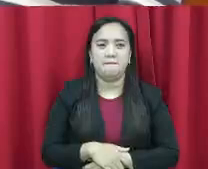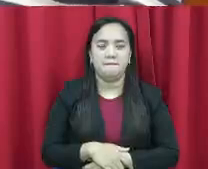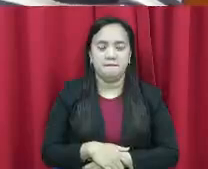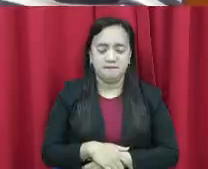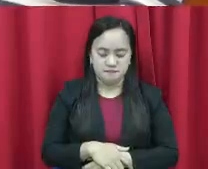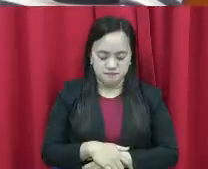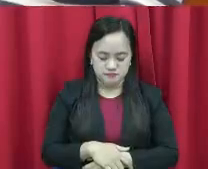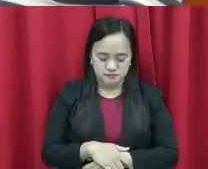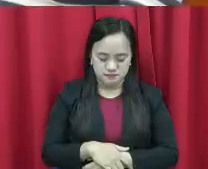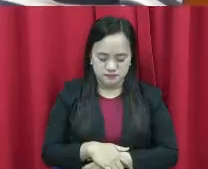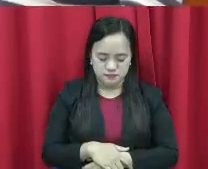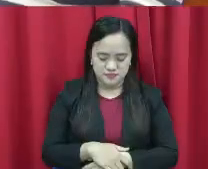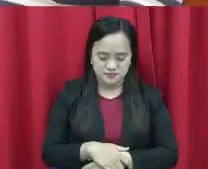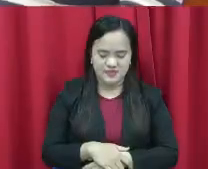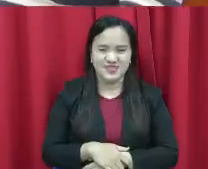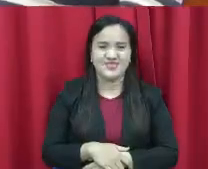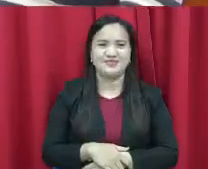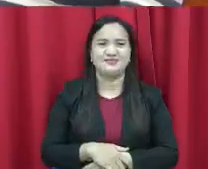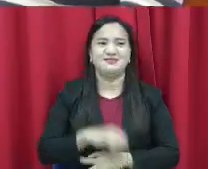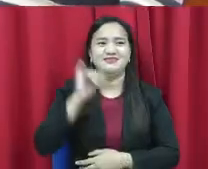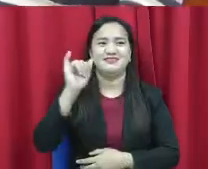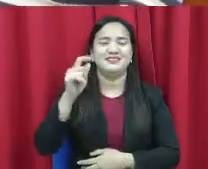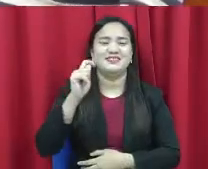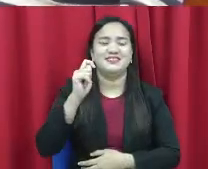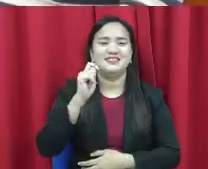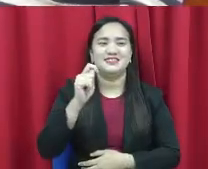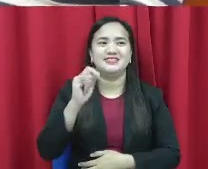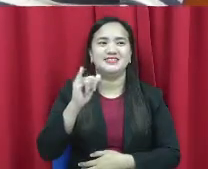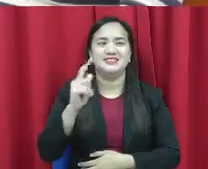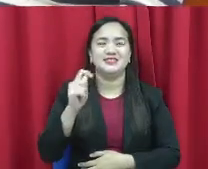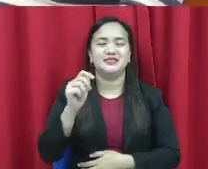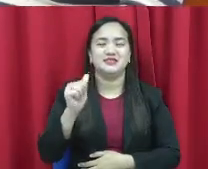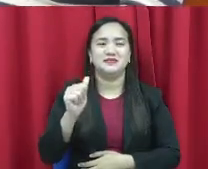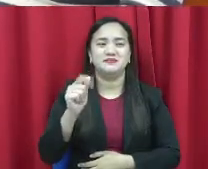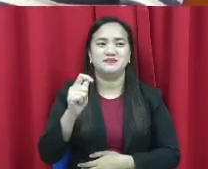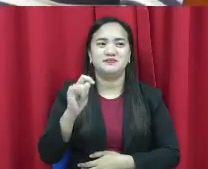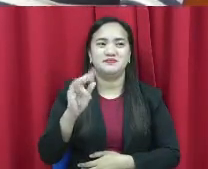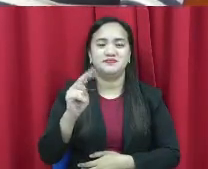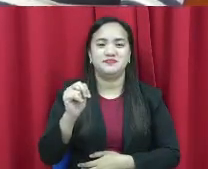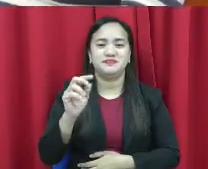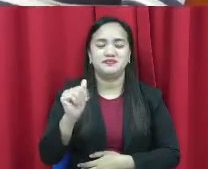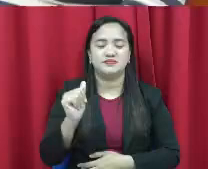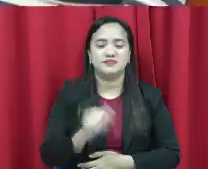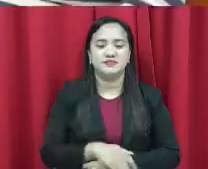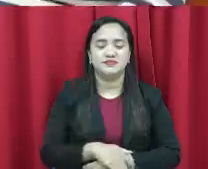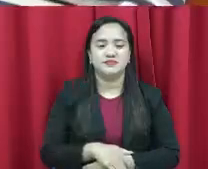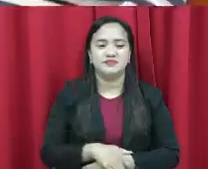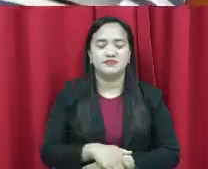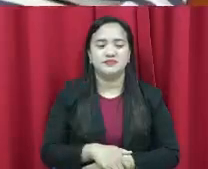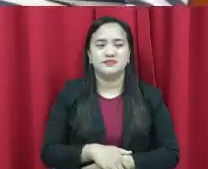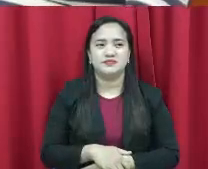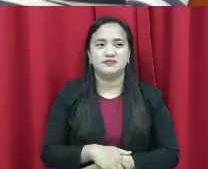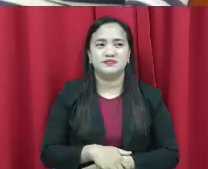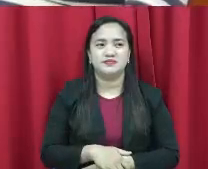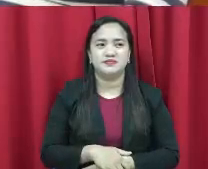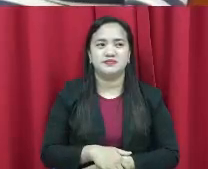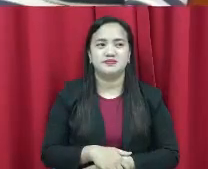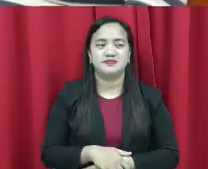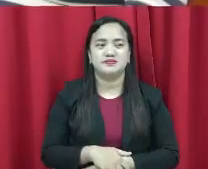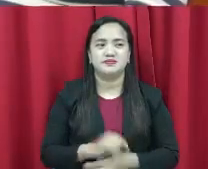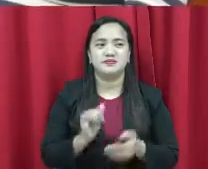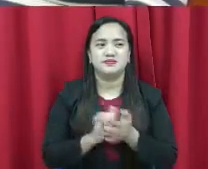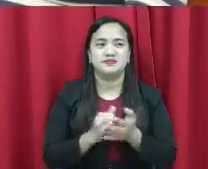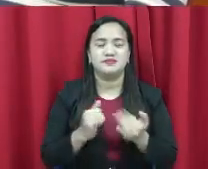ah pumayag si Ma'am Tina kaya sabi ko Yan po nga kaya sa biyahe ng panginoon so tamang-tama lang din po mga